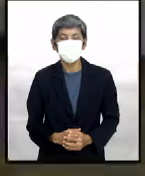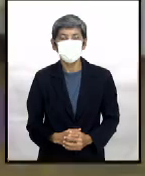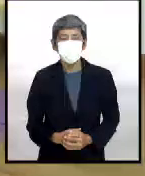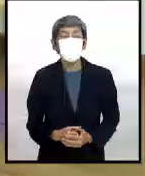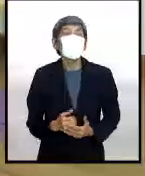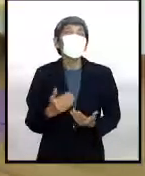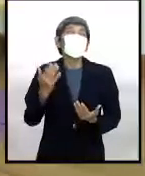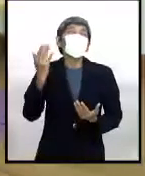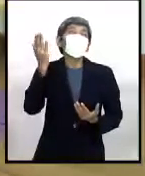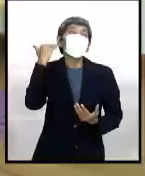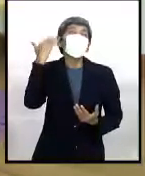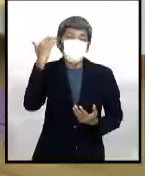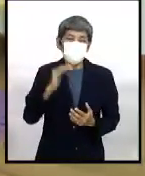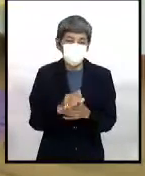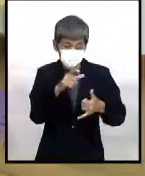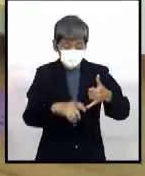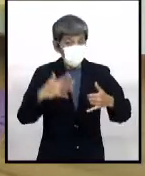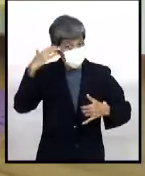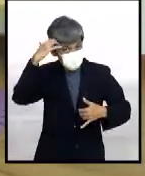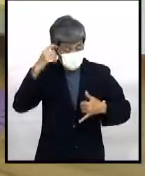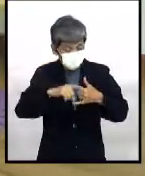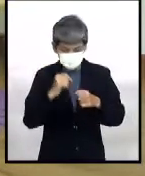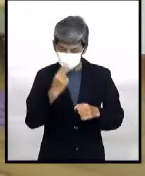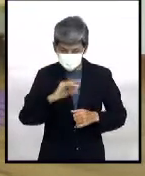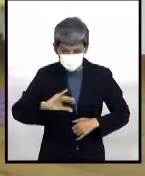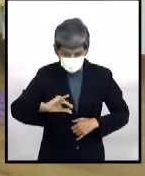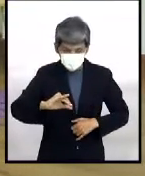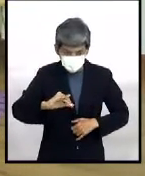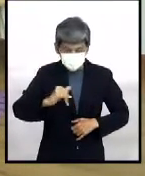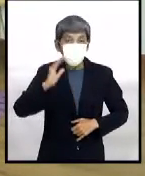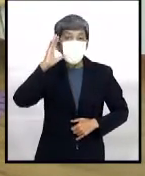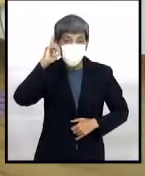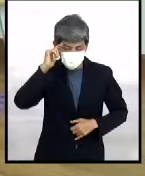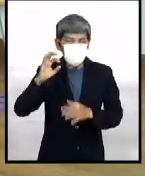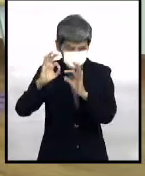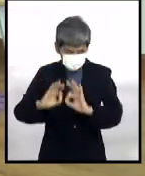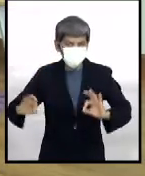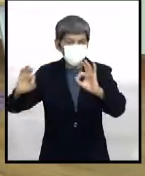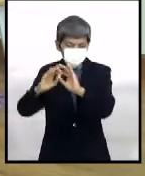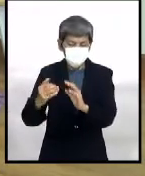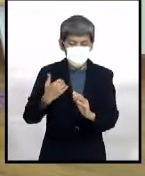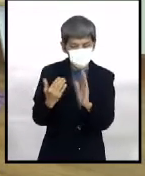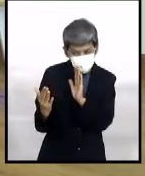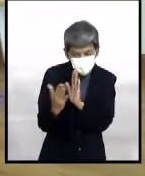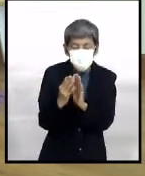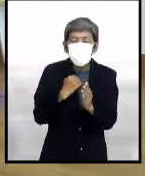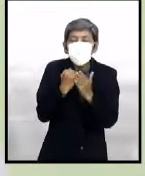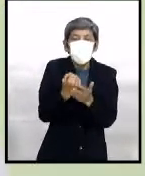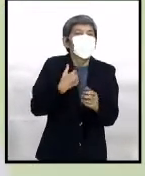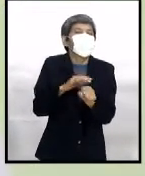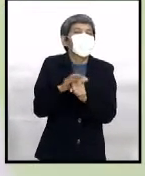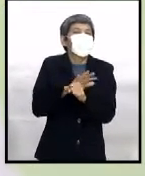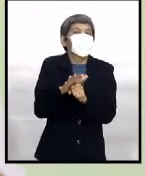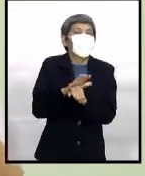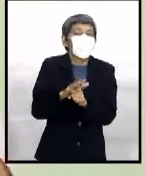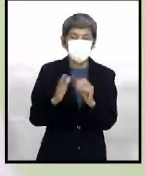แล้วพอดีช่วงนั้นพอหยางซานเขาไปเรียนเนี่ยเขาพัฒนาขึ้นจริงๆต้องบอกว่าพ่อคุณพ่อคุณแม่ด้วยนะครับผมแค่เป็นส่วนเล็กๆแ